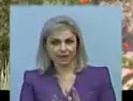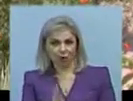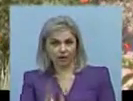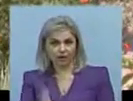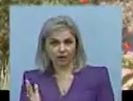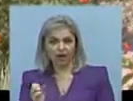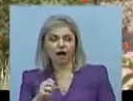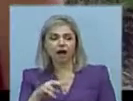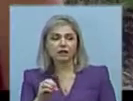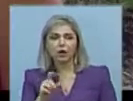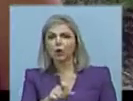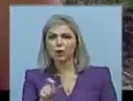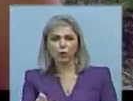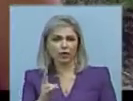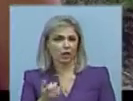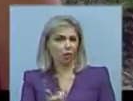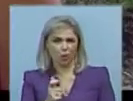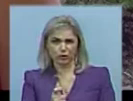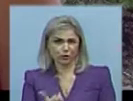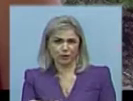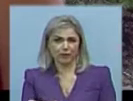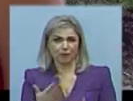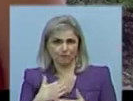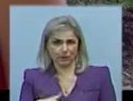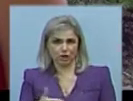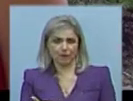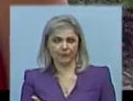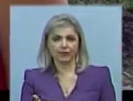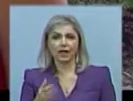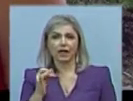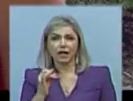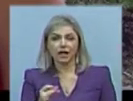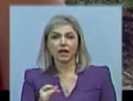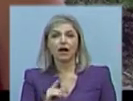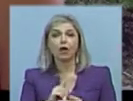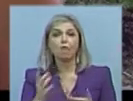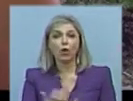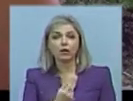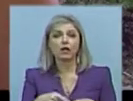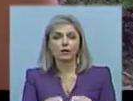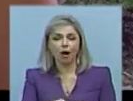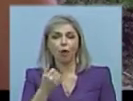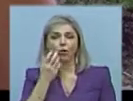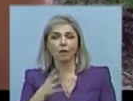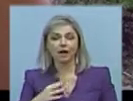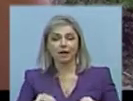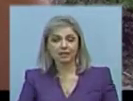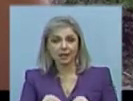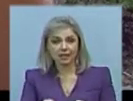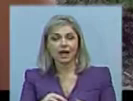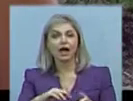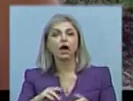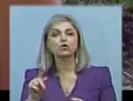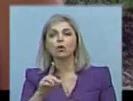люди наші не дуже чемні і сталося так, що коли були висаджені рослини, ті, які були